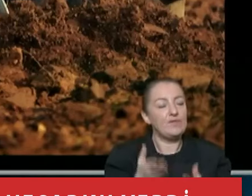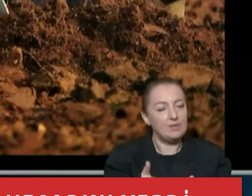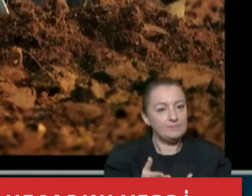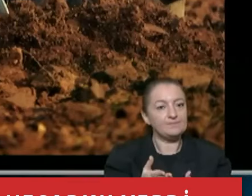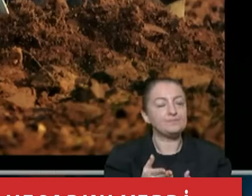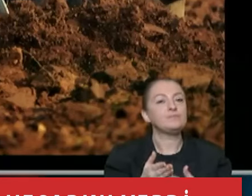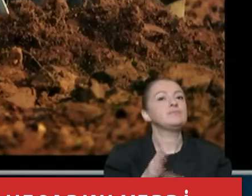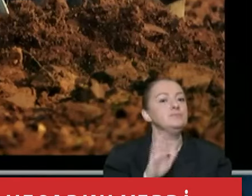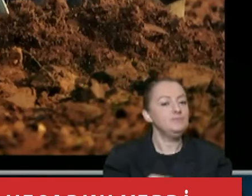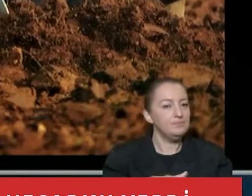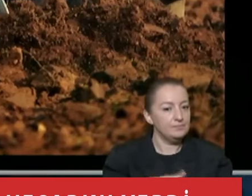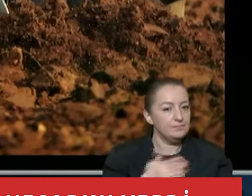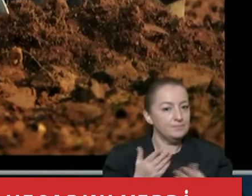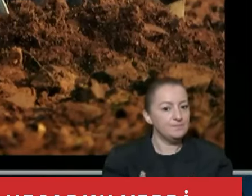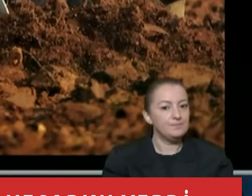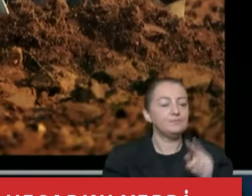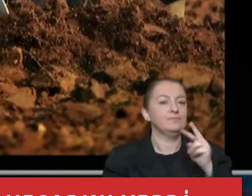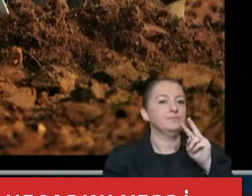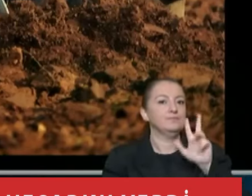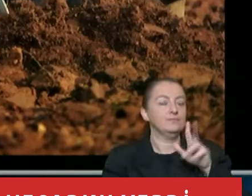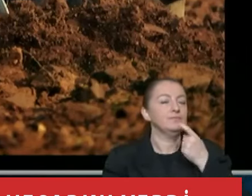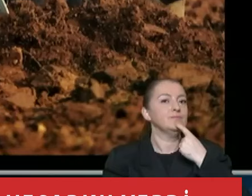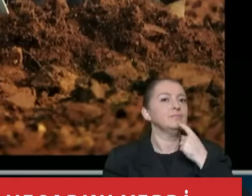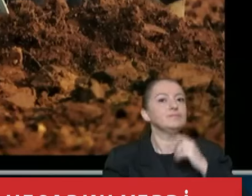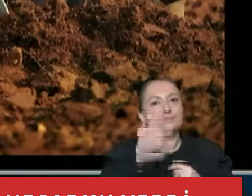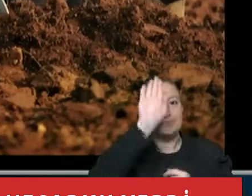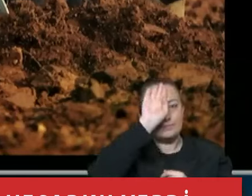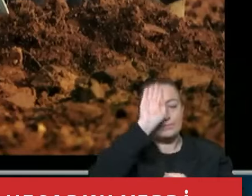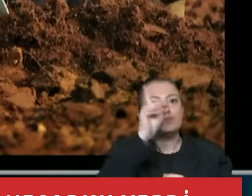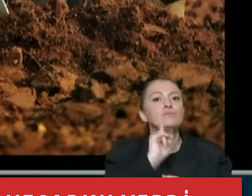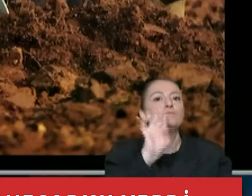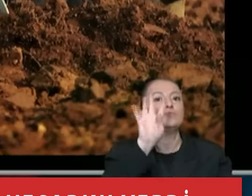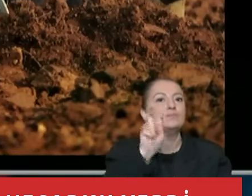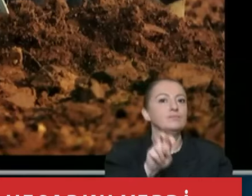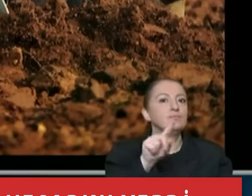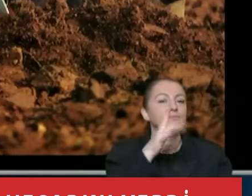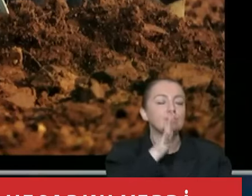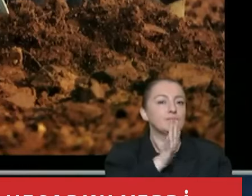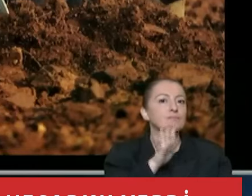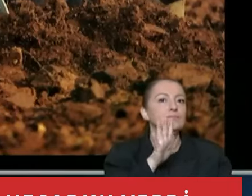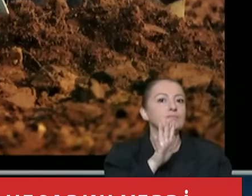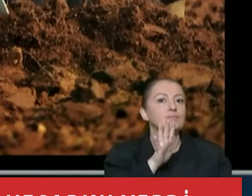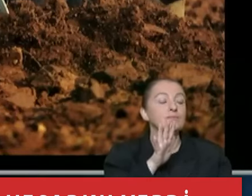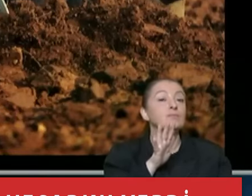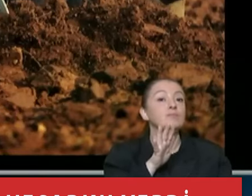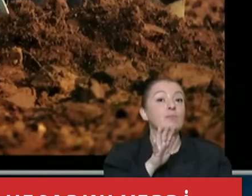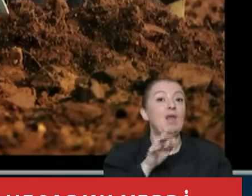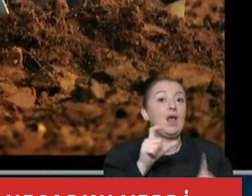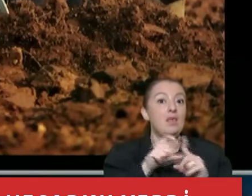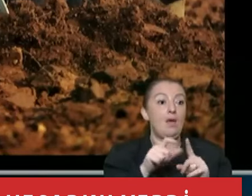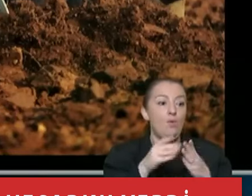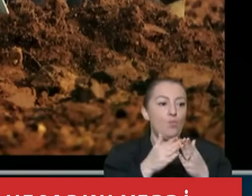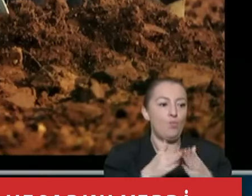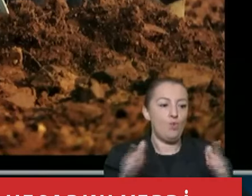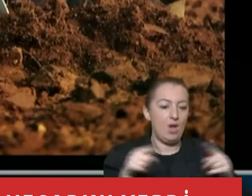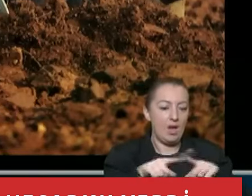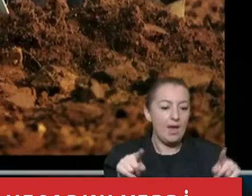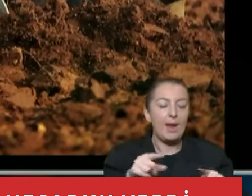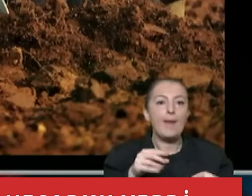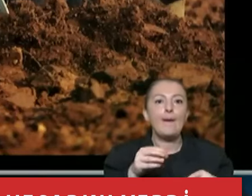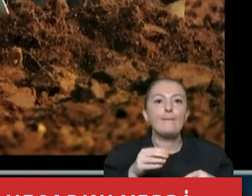geri Durmadık 2023 yılında İstanbul'da 148. 500 dekar alan için bitkisel üretim